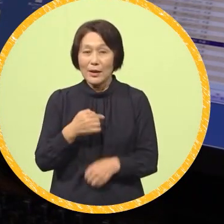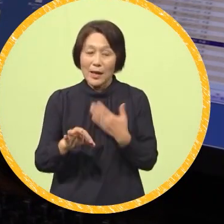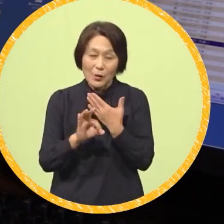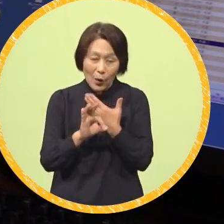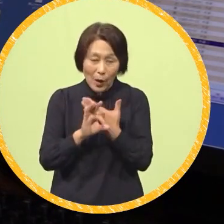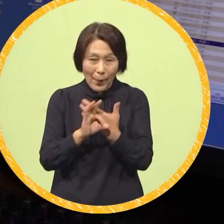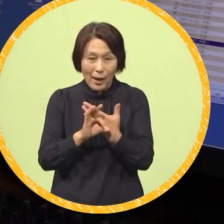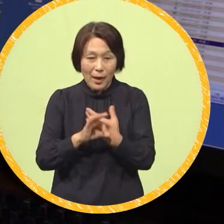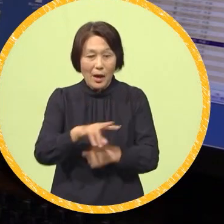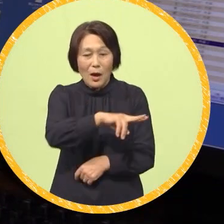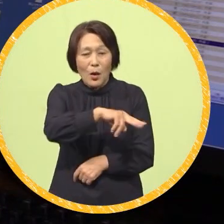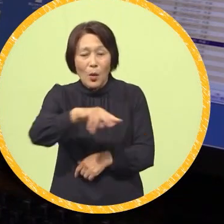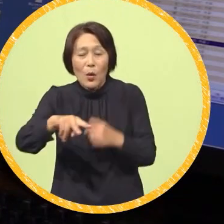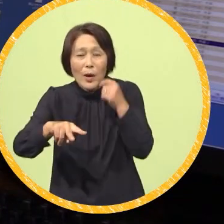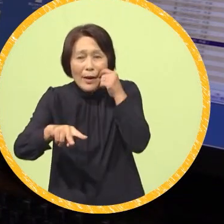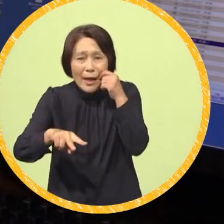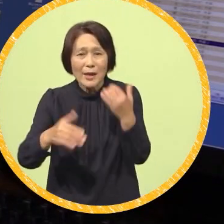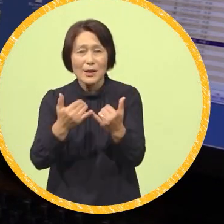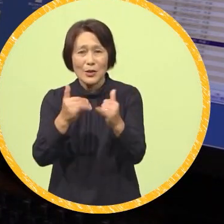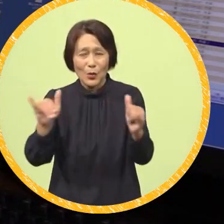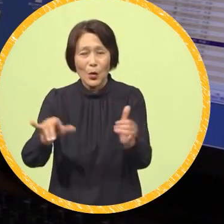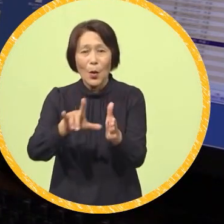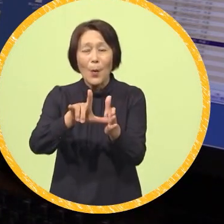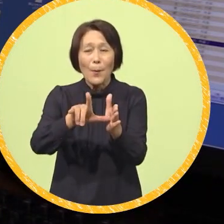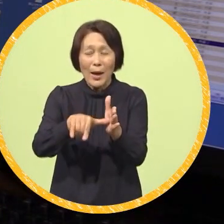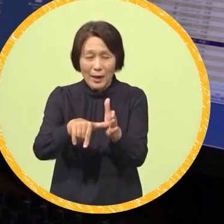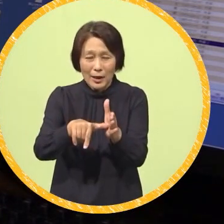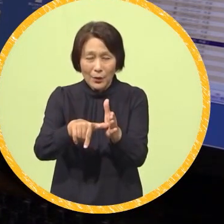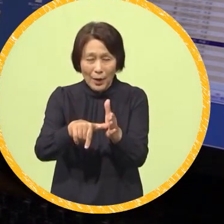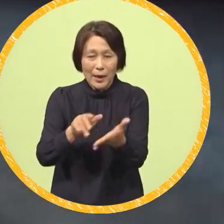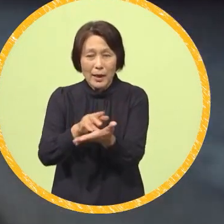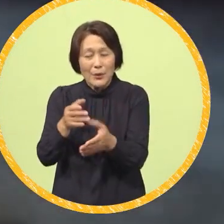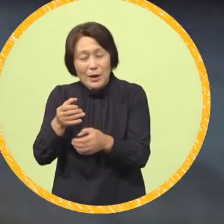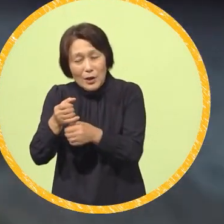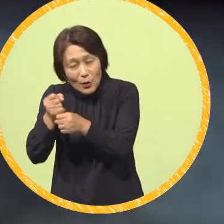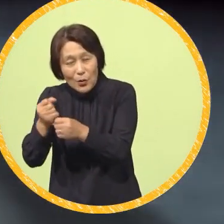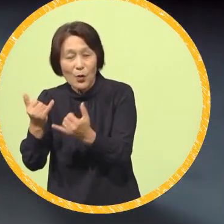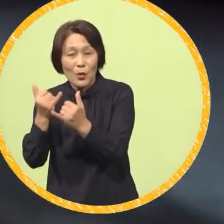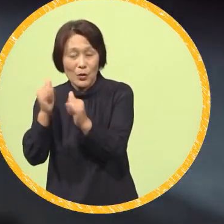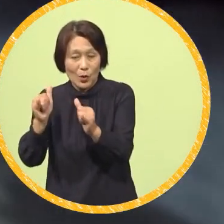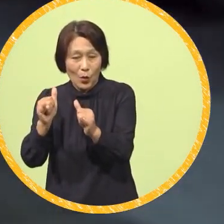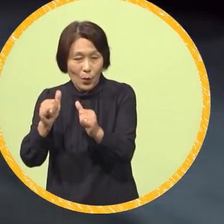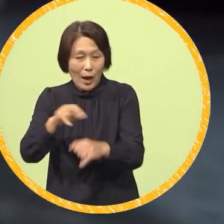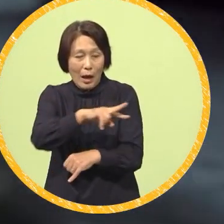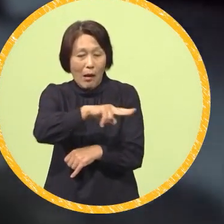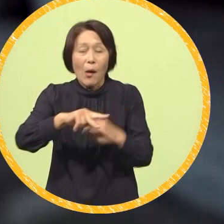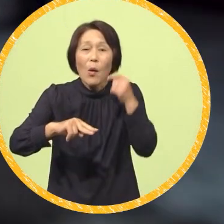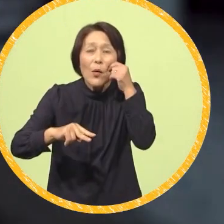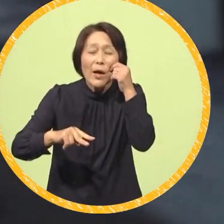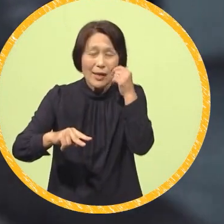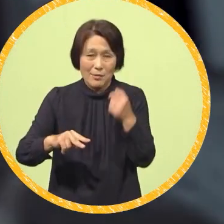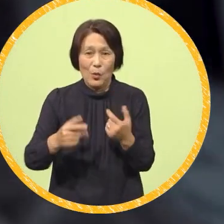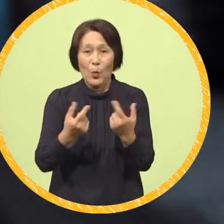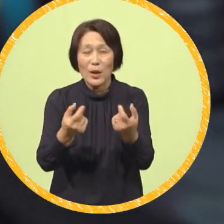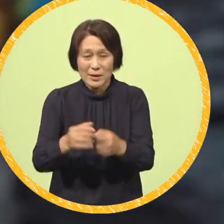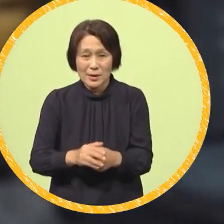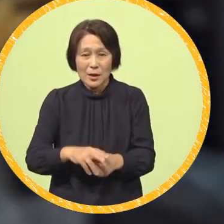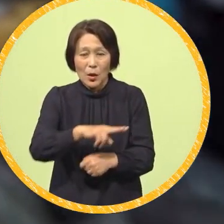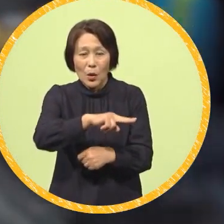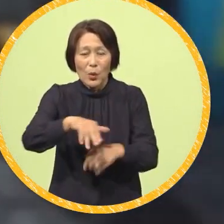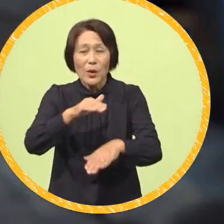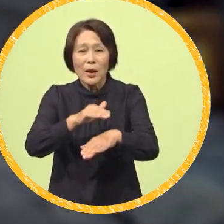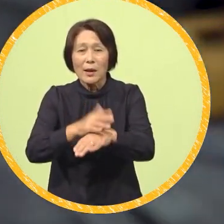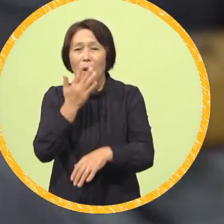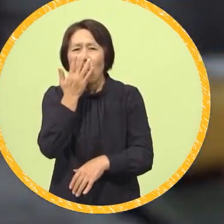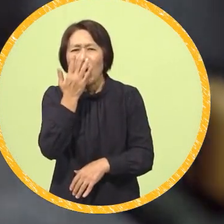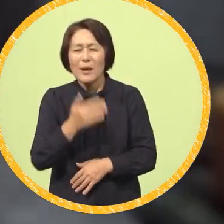として泳げない人の例を出すんですけども、薬物依存症の方々というのはいわば金槌の人、泳ぎ方が分からない人なんです